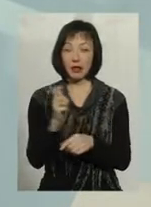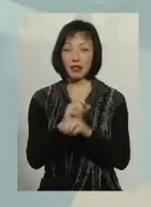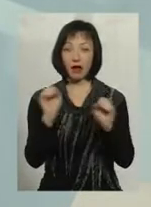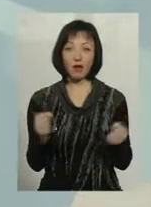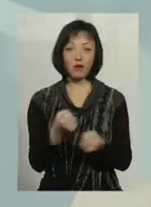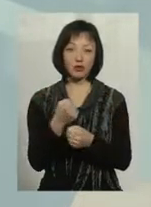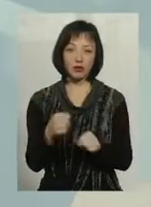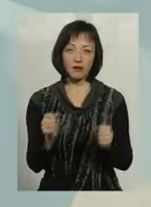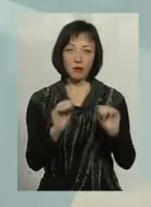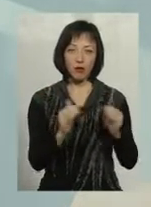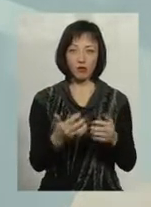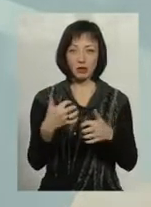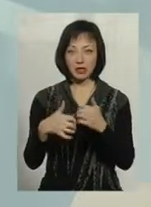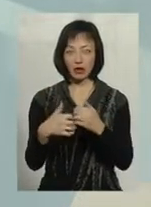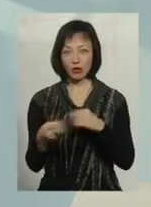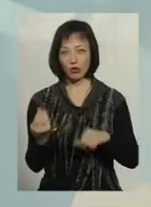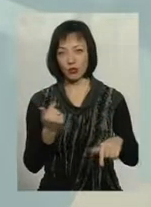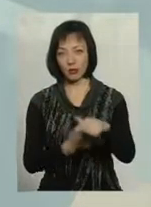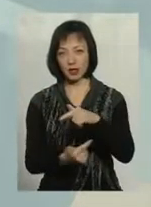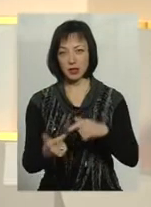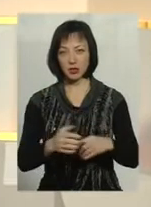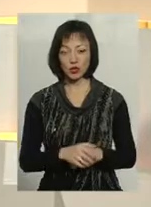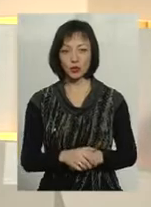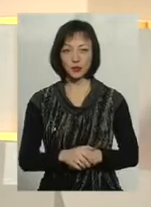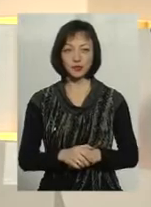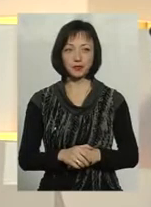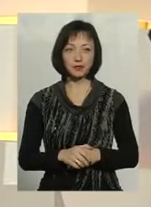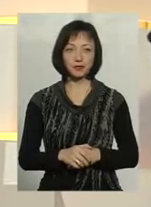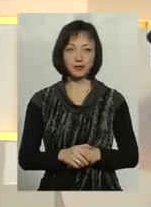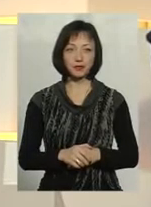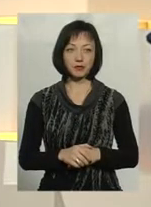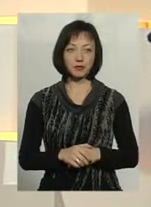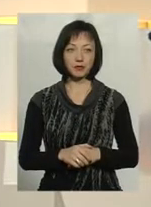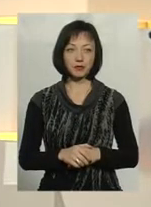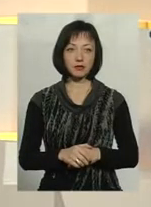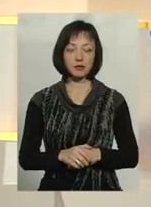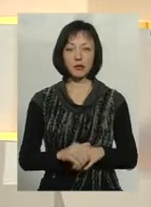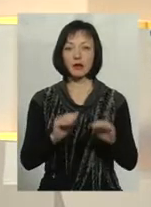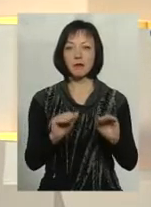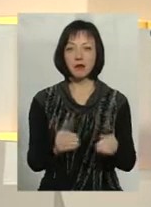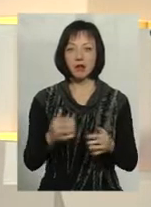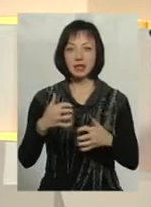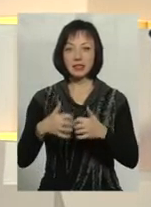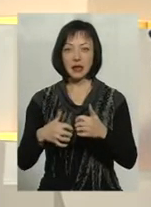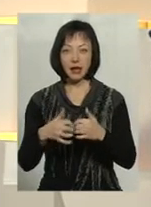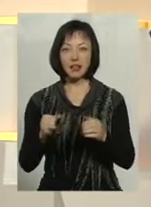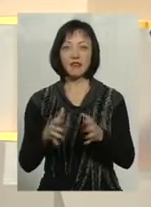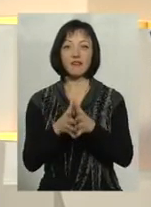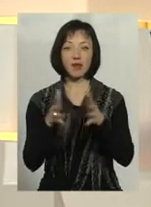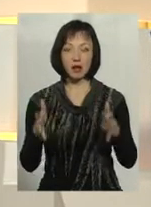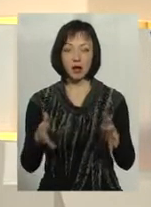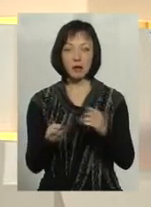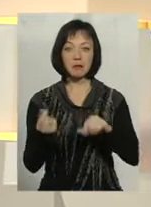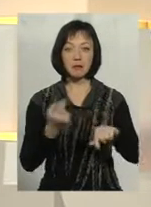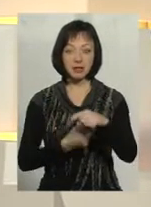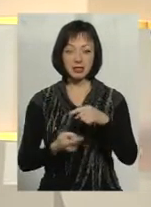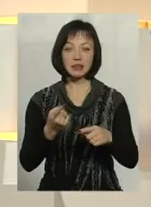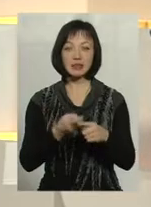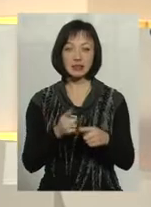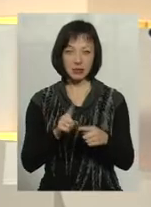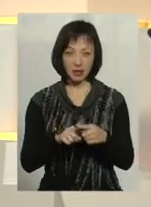Ми не можемо до сьогоднішнього дня, вже починаючи з вересня, тобто з того дня, коли прем'єр оголосив, що буде прийнято такі